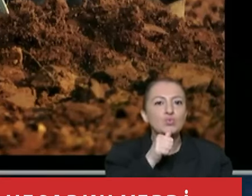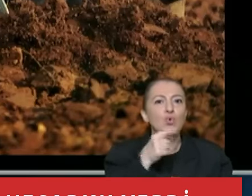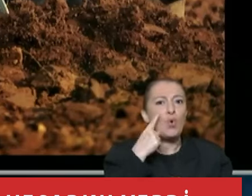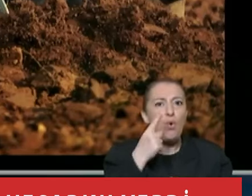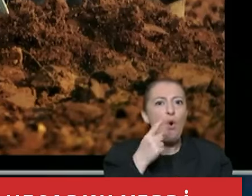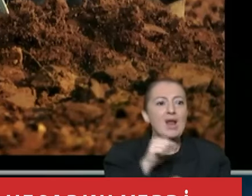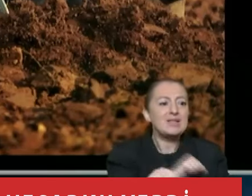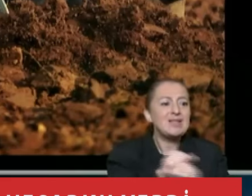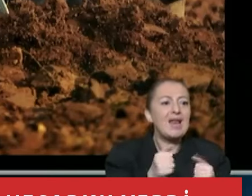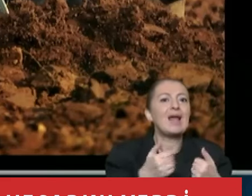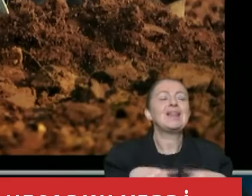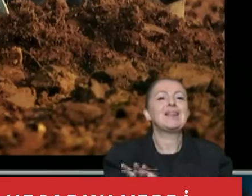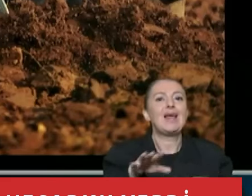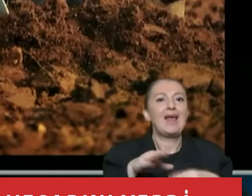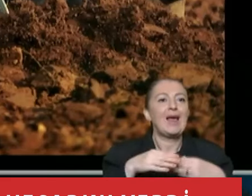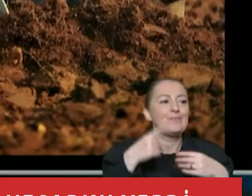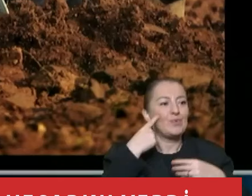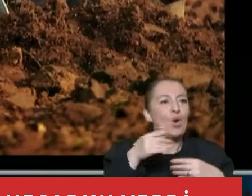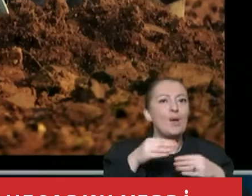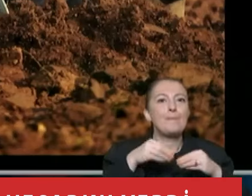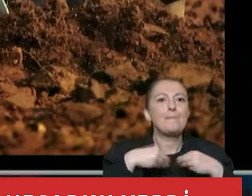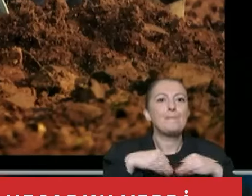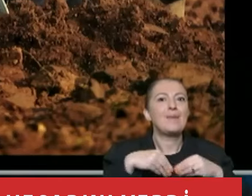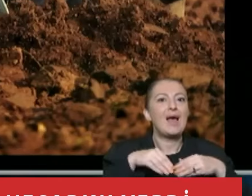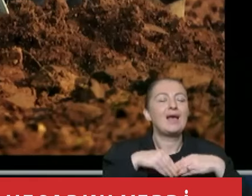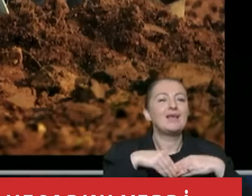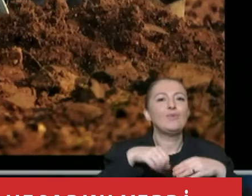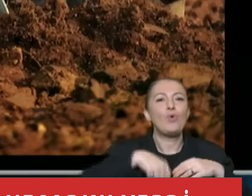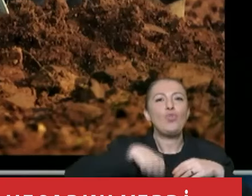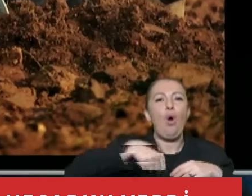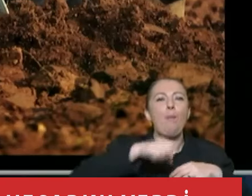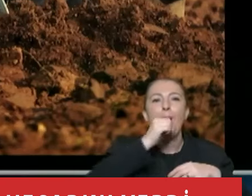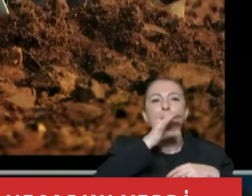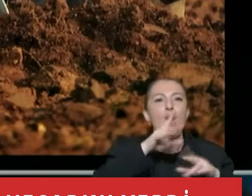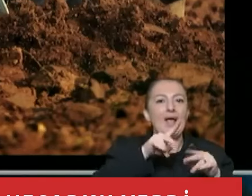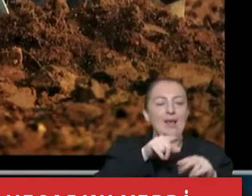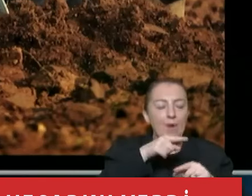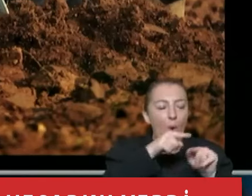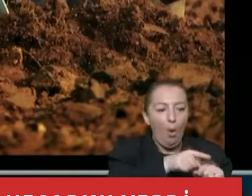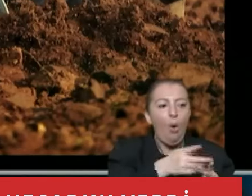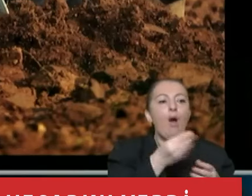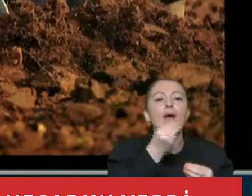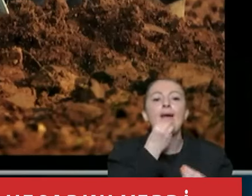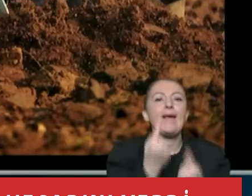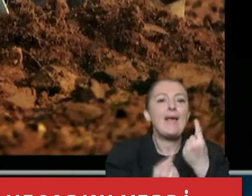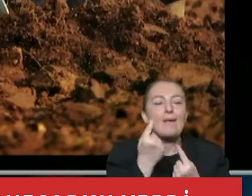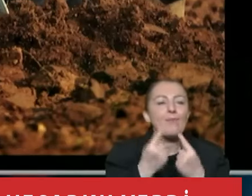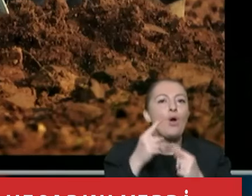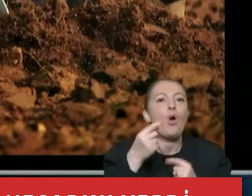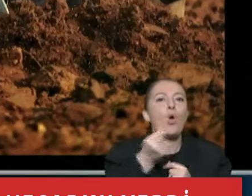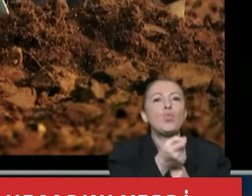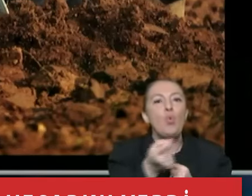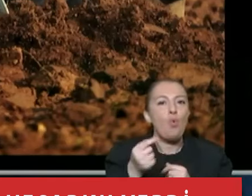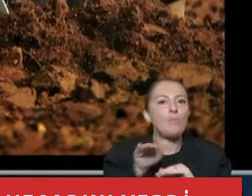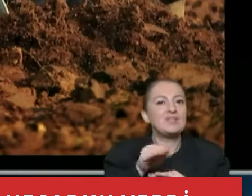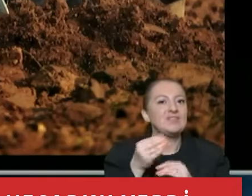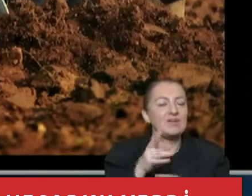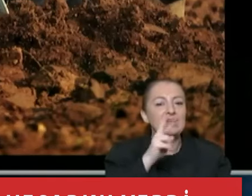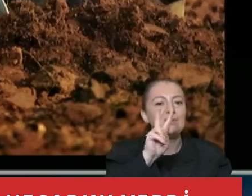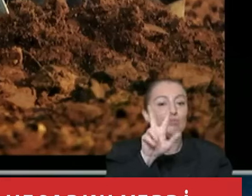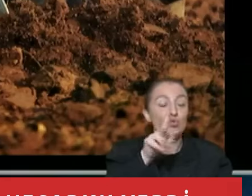malç naylonu desteğini yemlik Arpa ve yulaf tohum desteğini ekledik 2020 yılında destek verdiğimiz